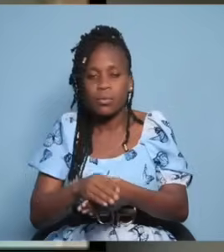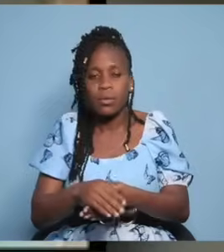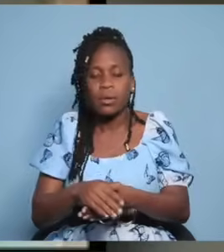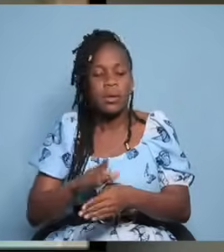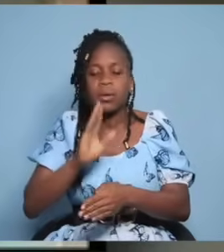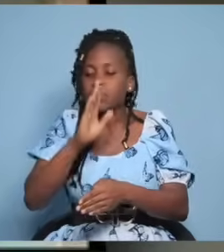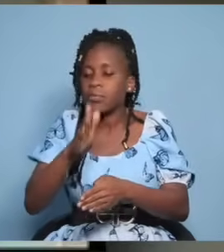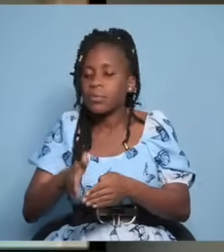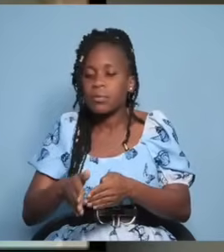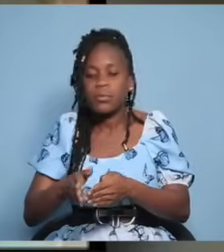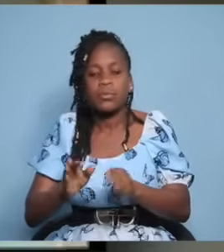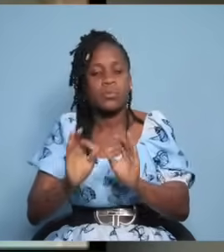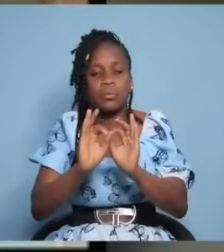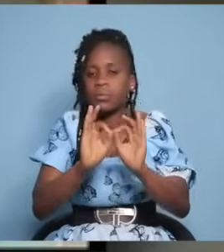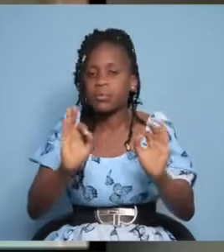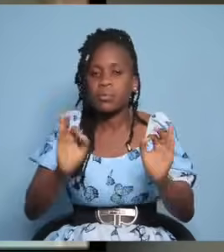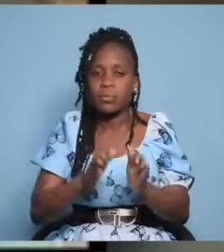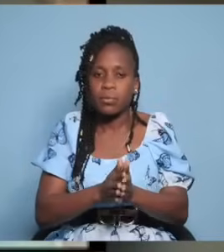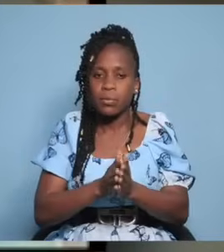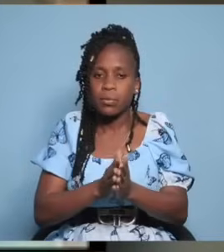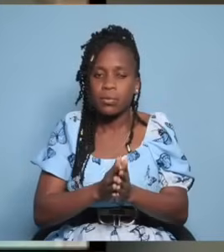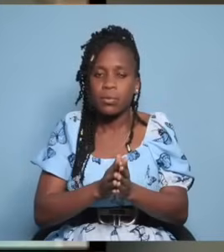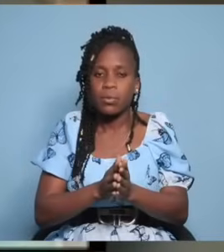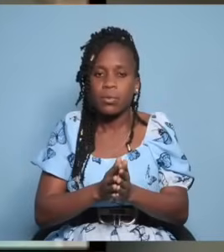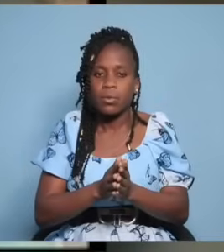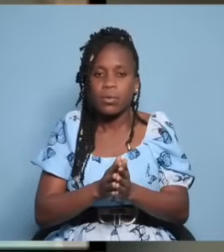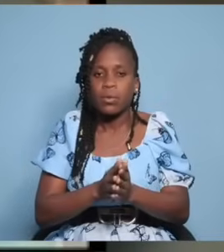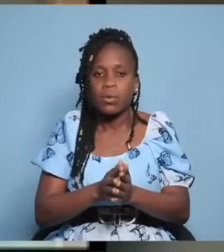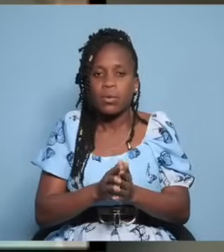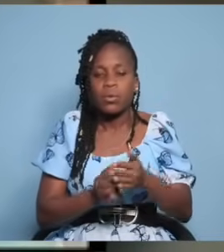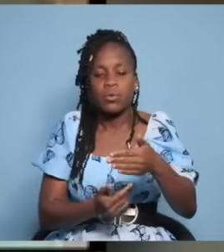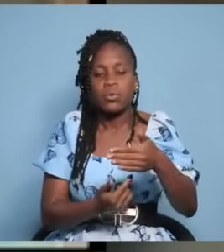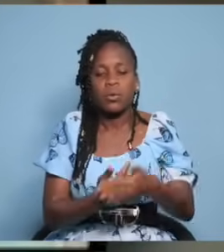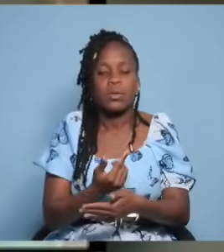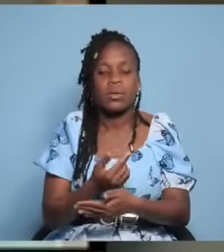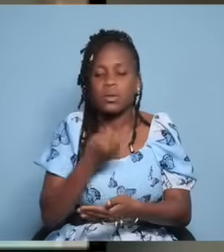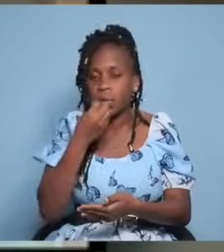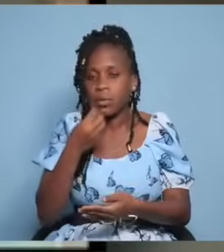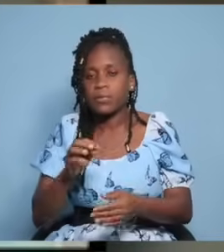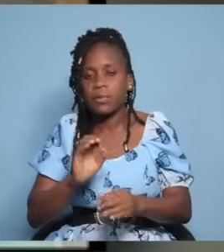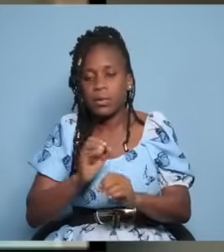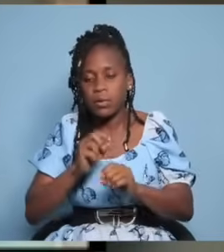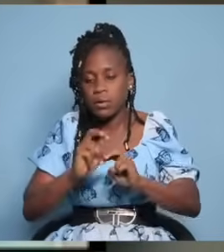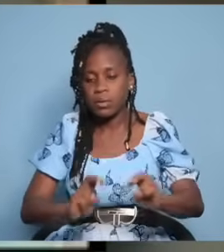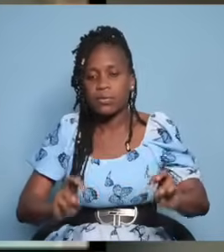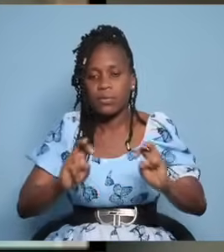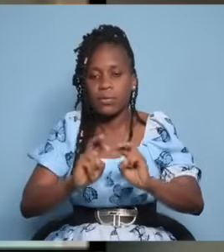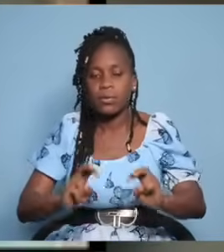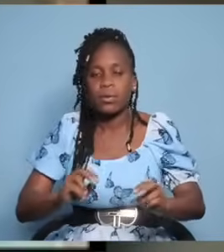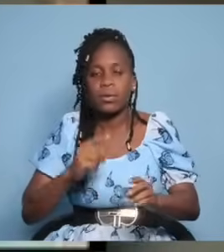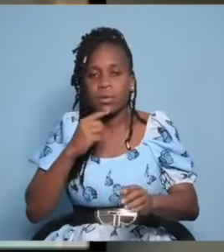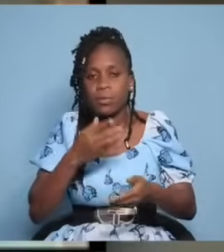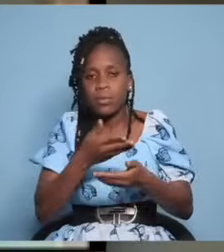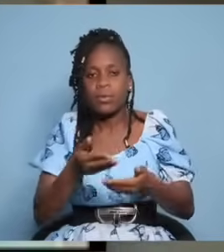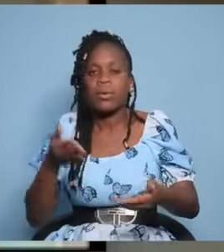salama, kwa mujibu wa taarifa za kitafiti zinasema hivyo. Na ilipofika